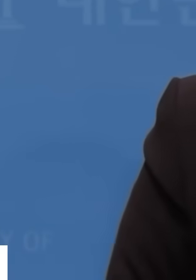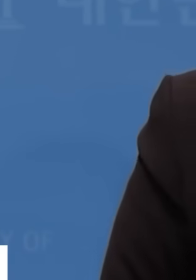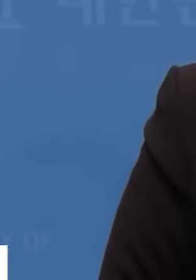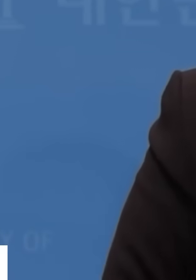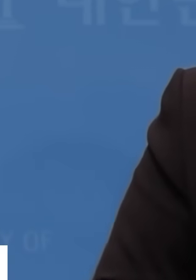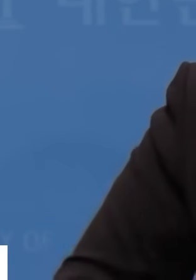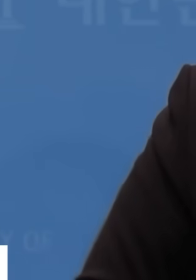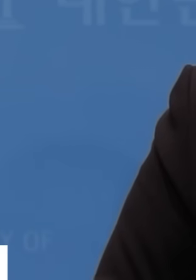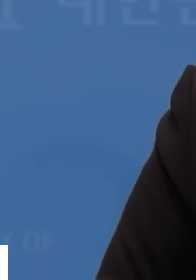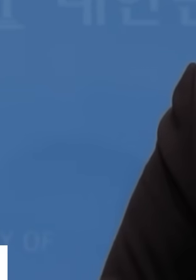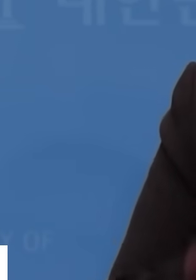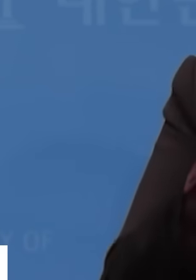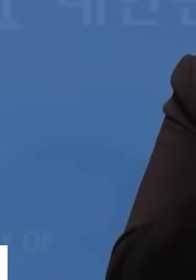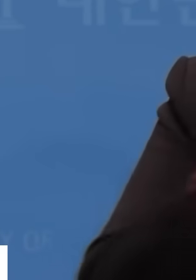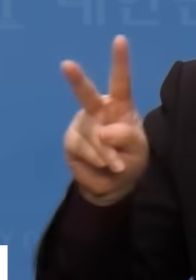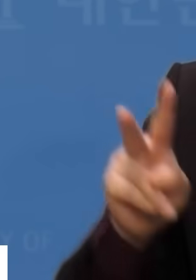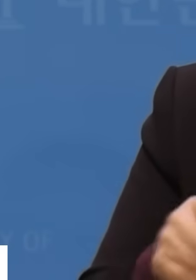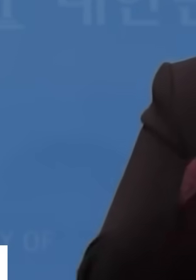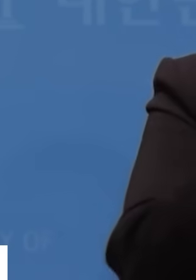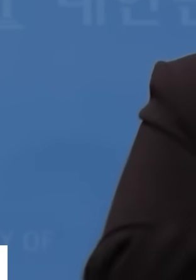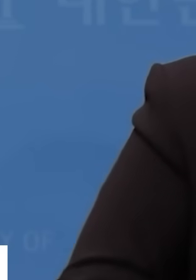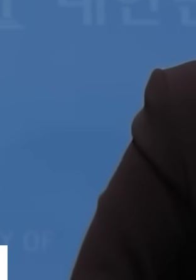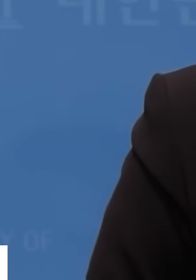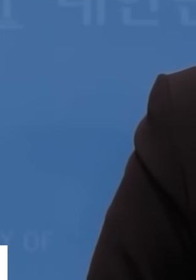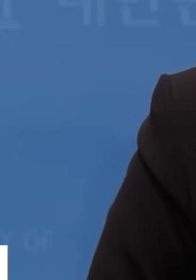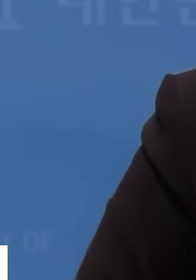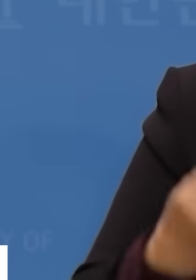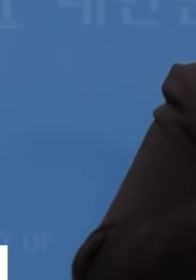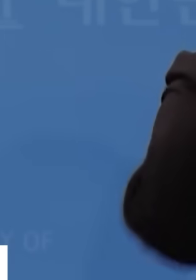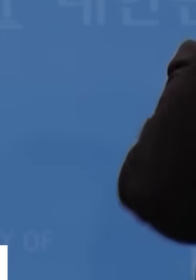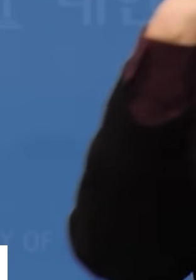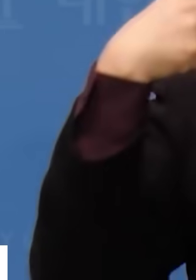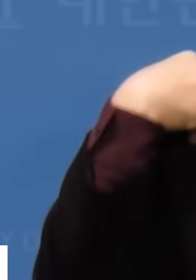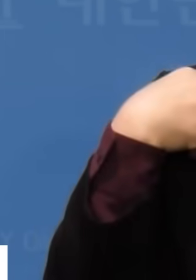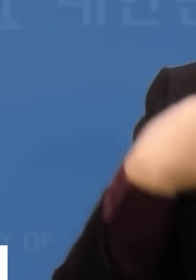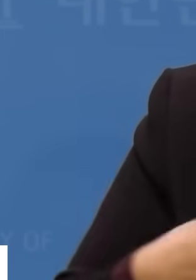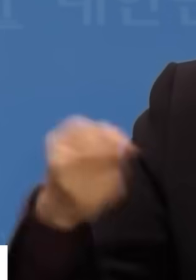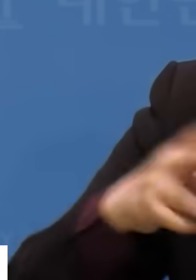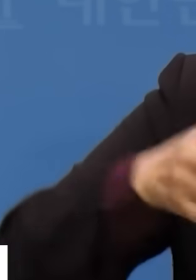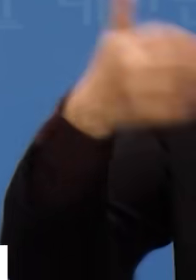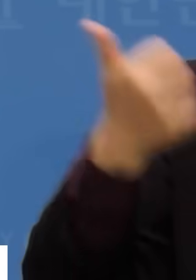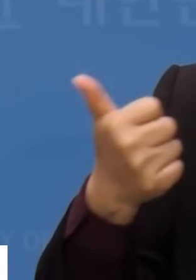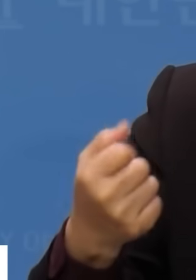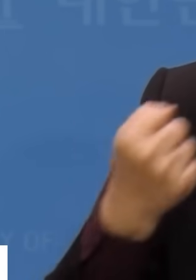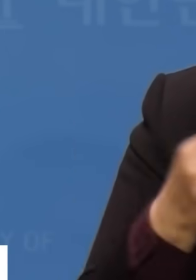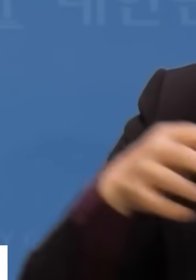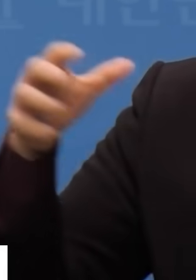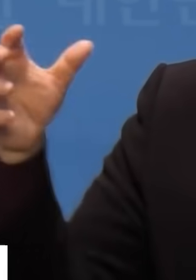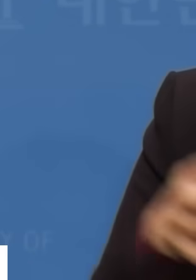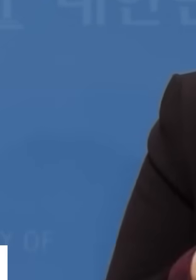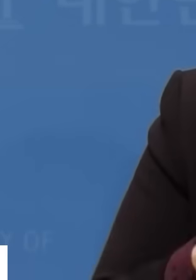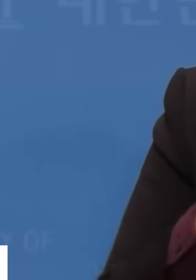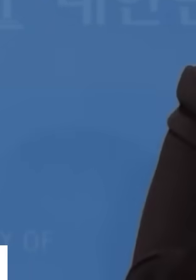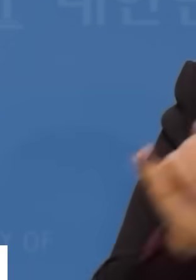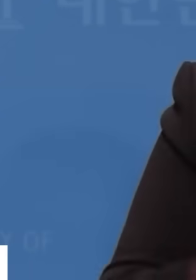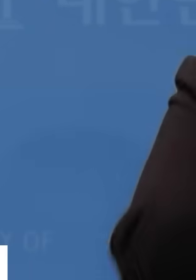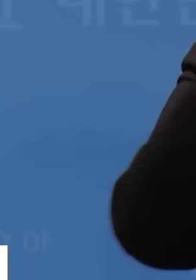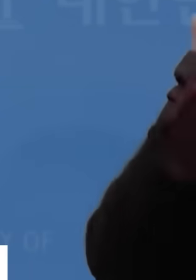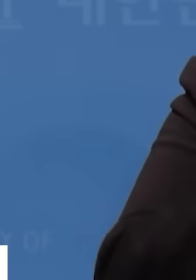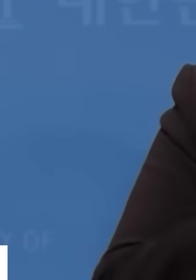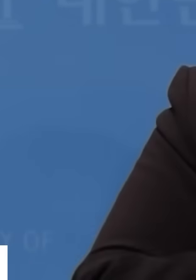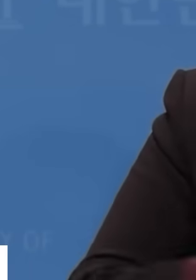승리해야지만 윤 대통령 정부와 국회가 힘을 다해서 민생 문제를 해결할 수